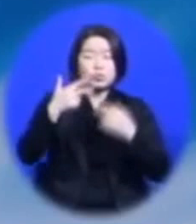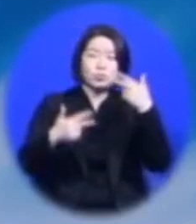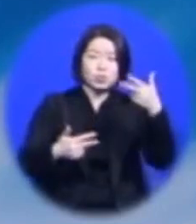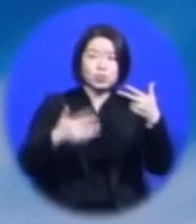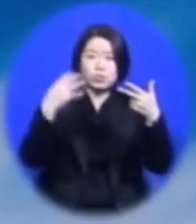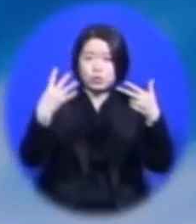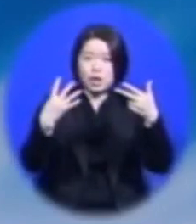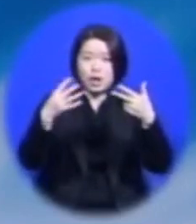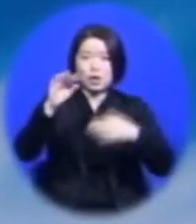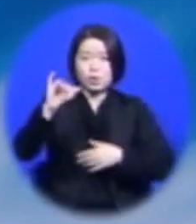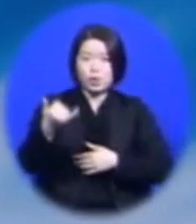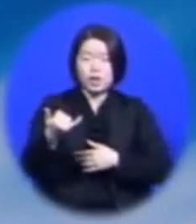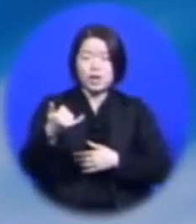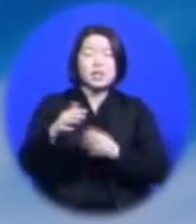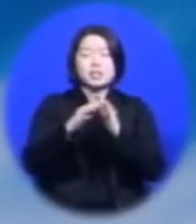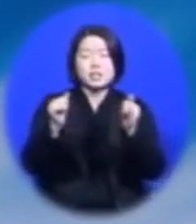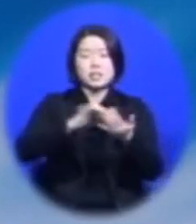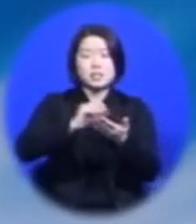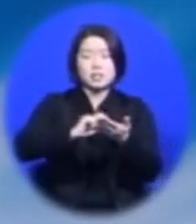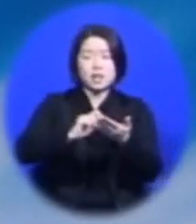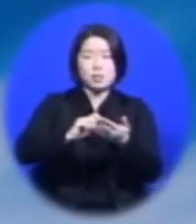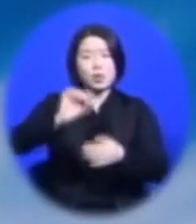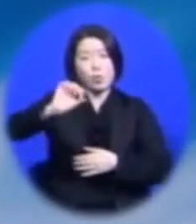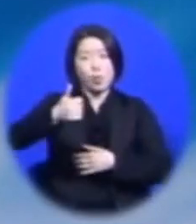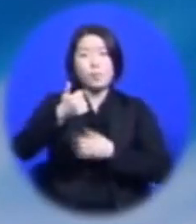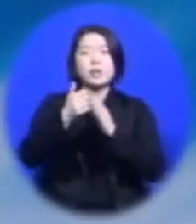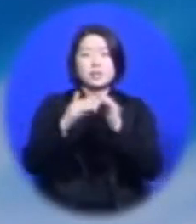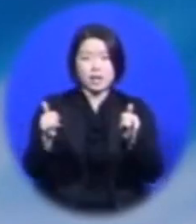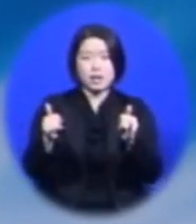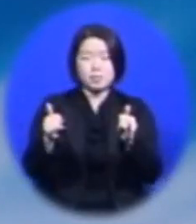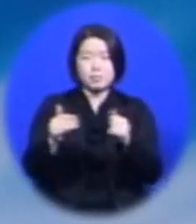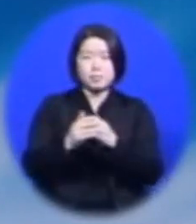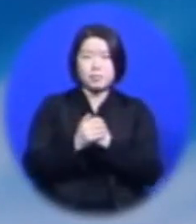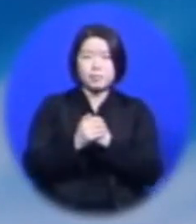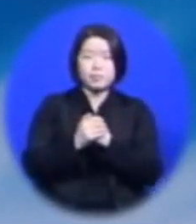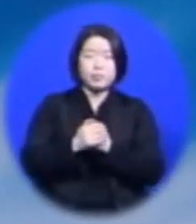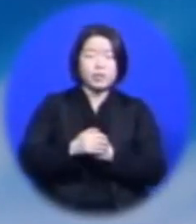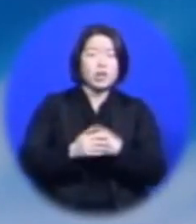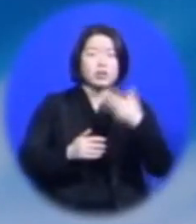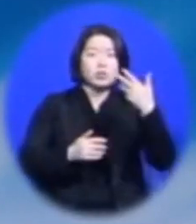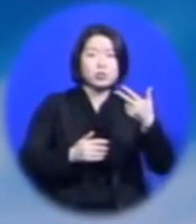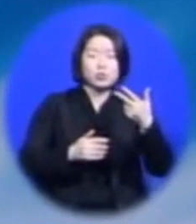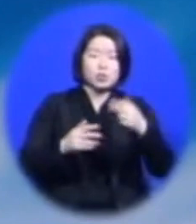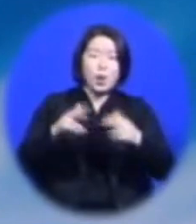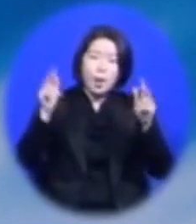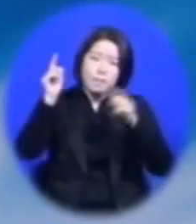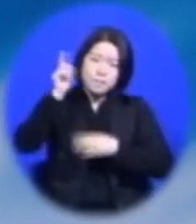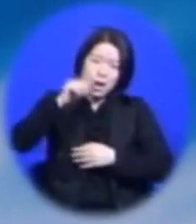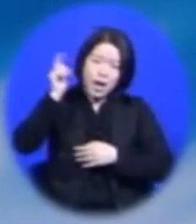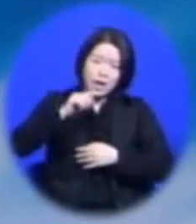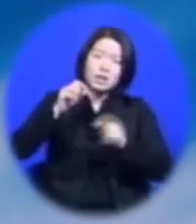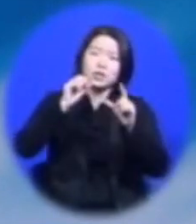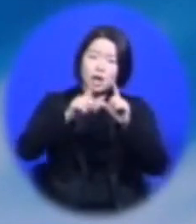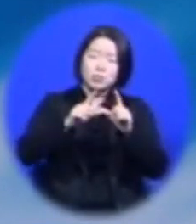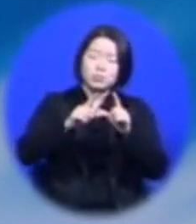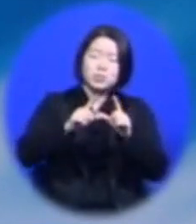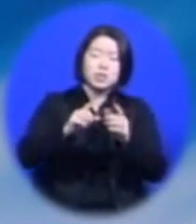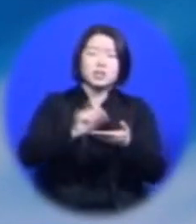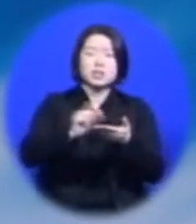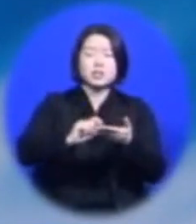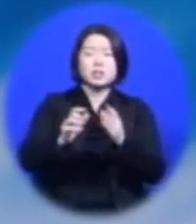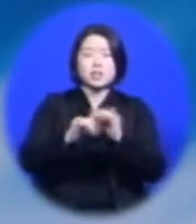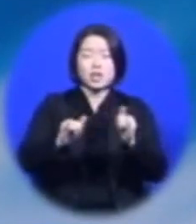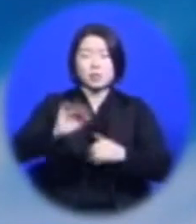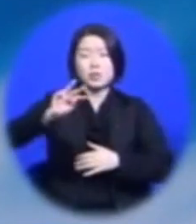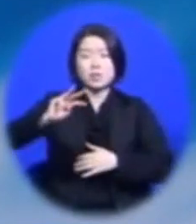분 한 500명 정도 되십니다. 주 매일 거의 매일 쓰시는 분